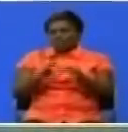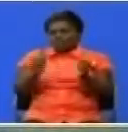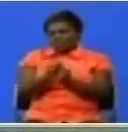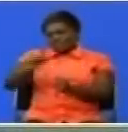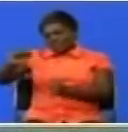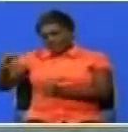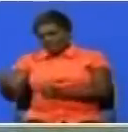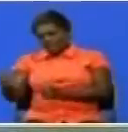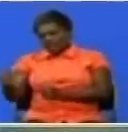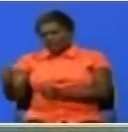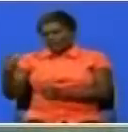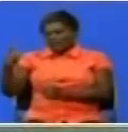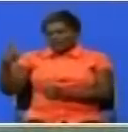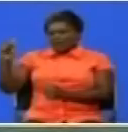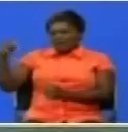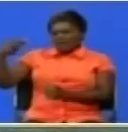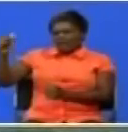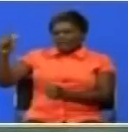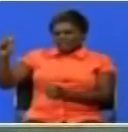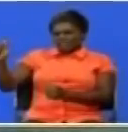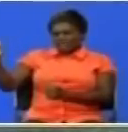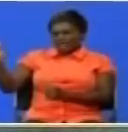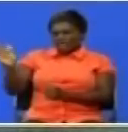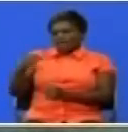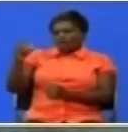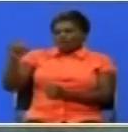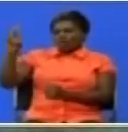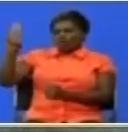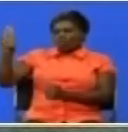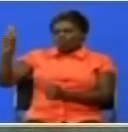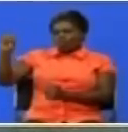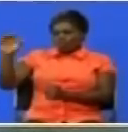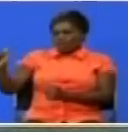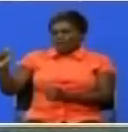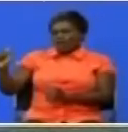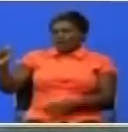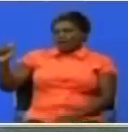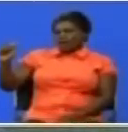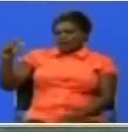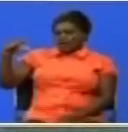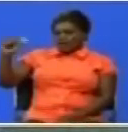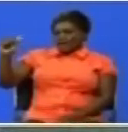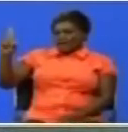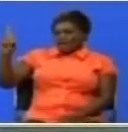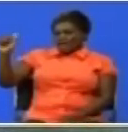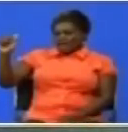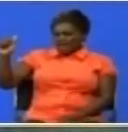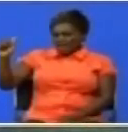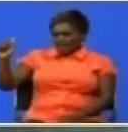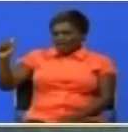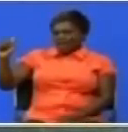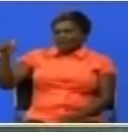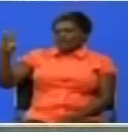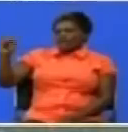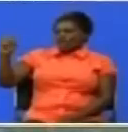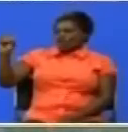Kelly, Francis Kahata, Eric Ouma kutoka shule upili ya Kakamega, James Ogata wa Agrochemicals, Amos